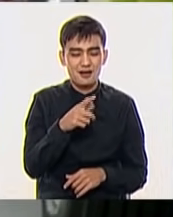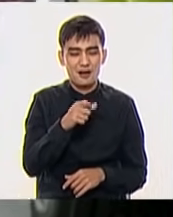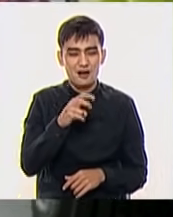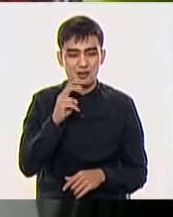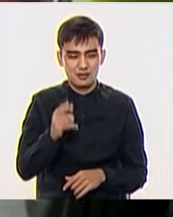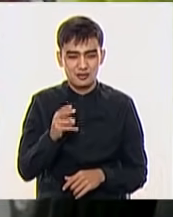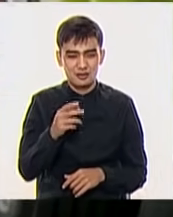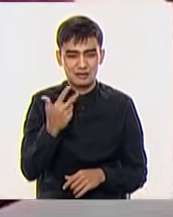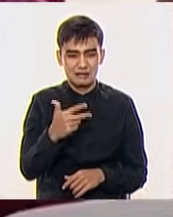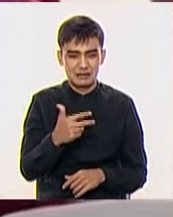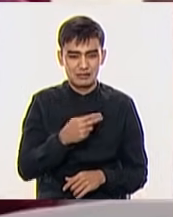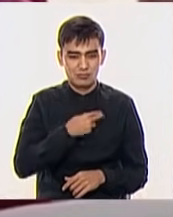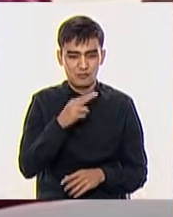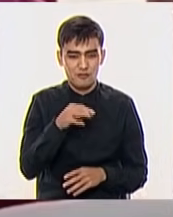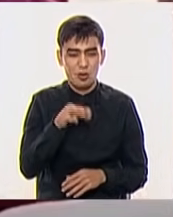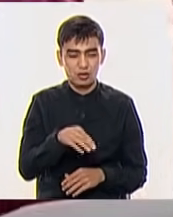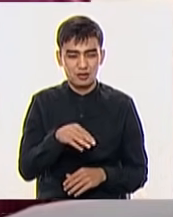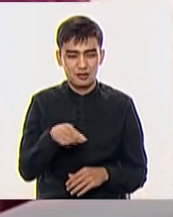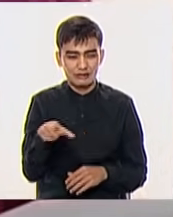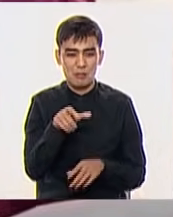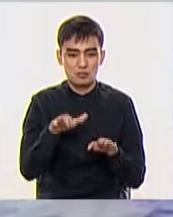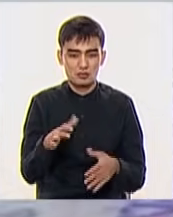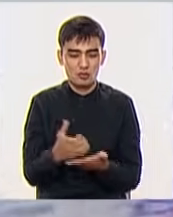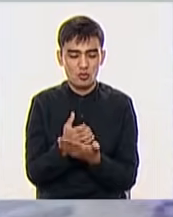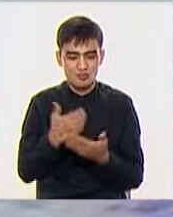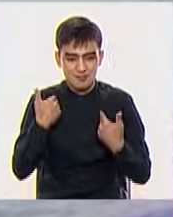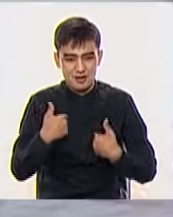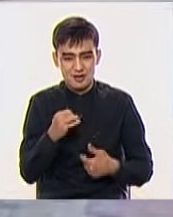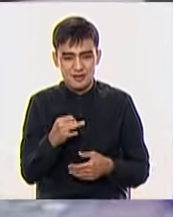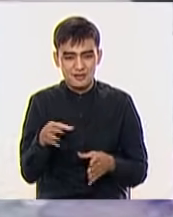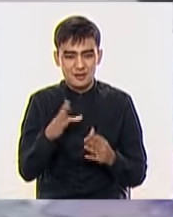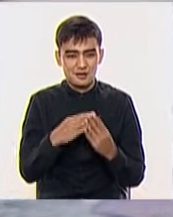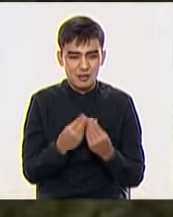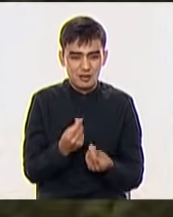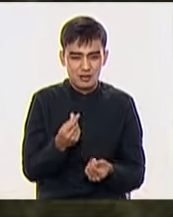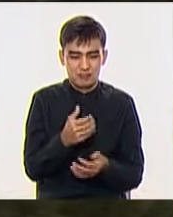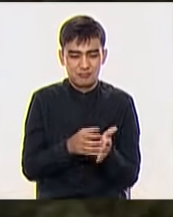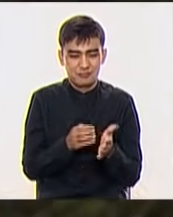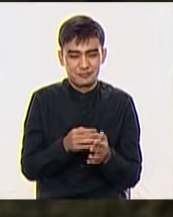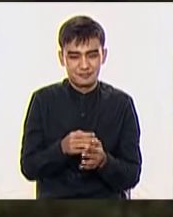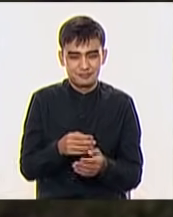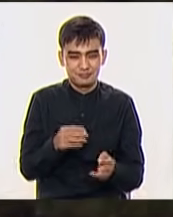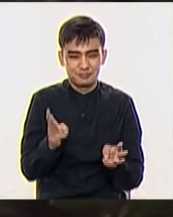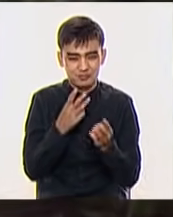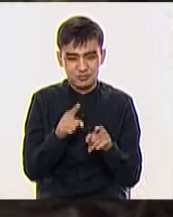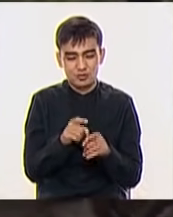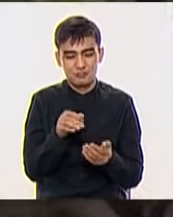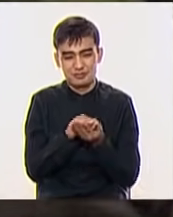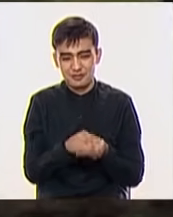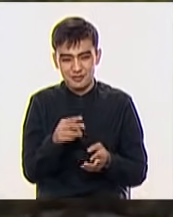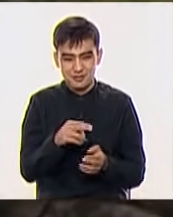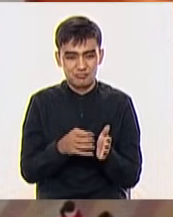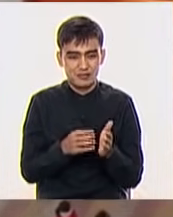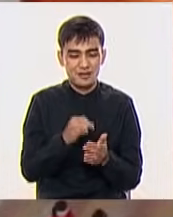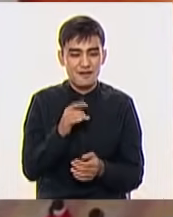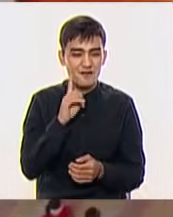нашли почти 30 умерших от ковид. Процедура сожжения тел не всем семьям по карману. А в одном из старейших храмов в Дели